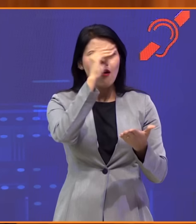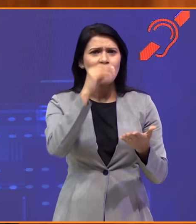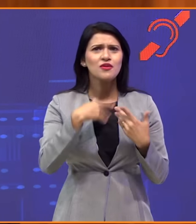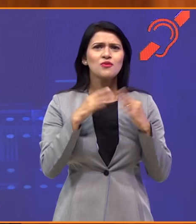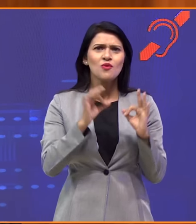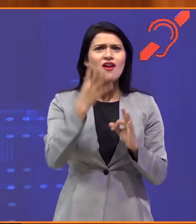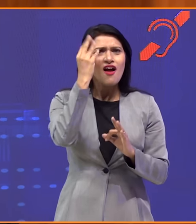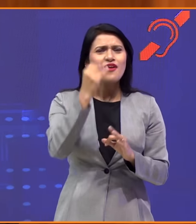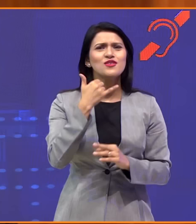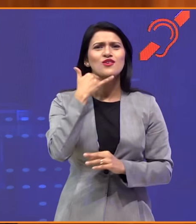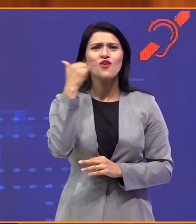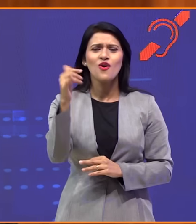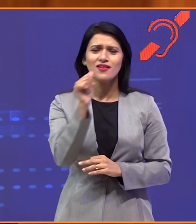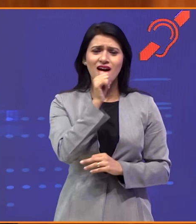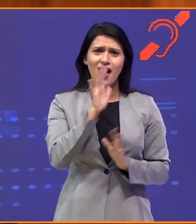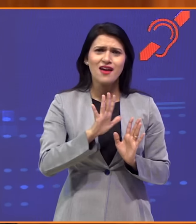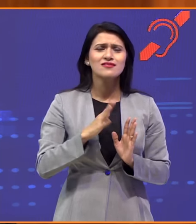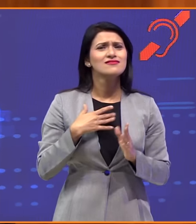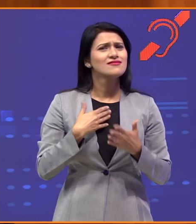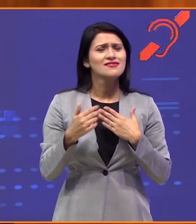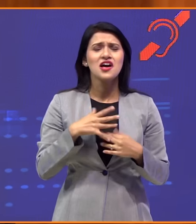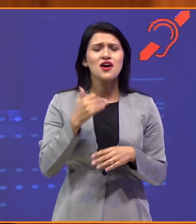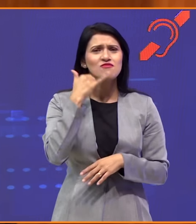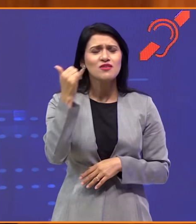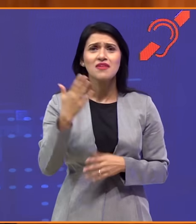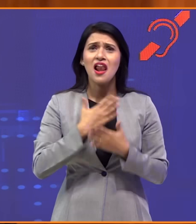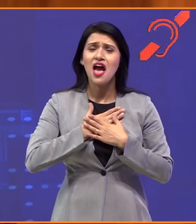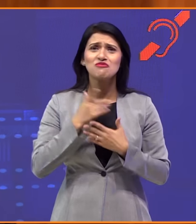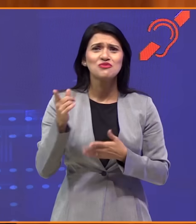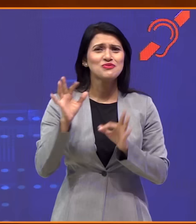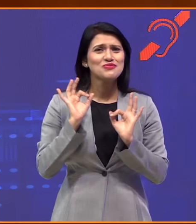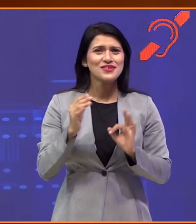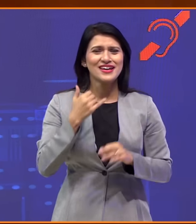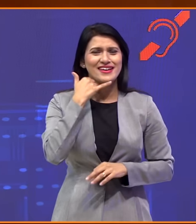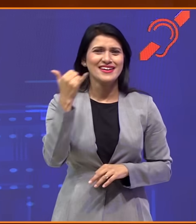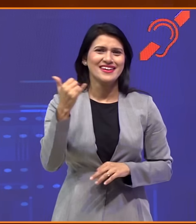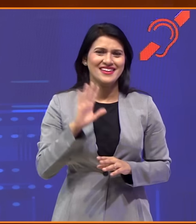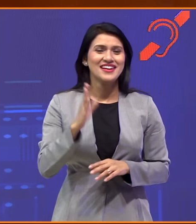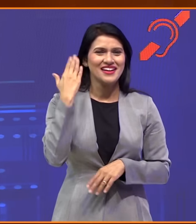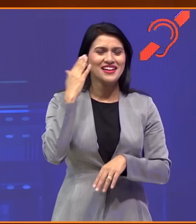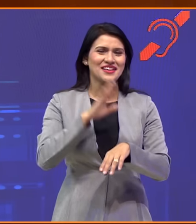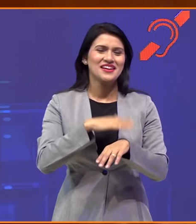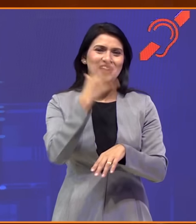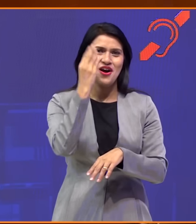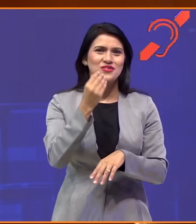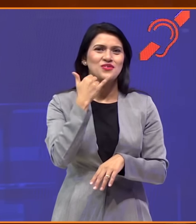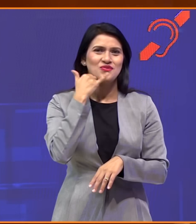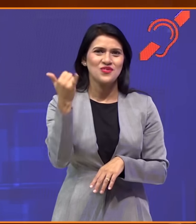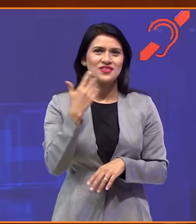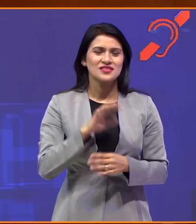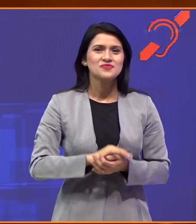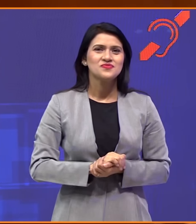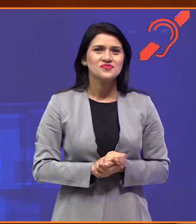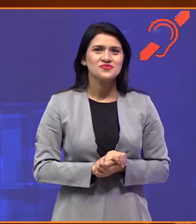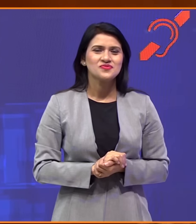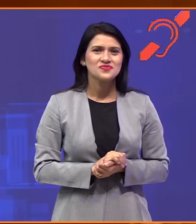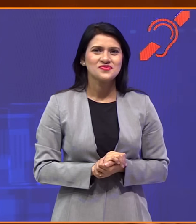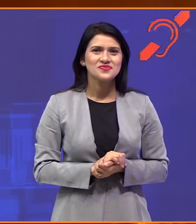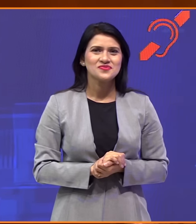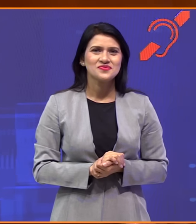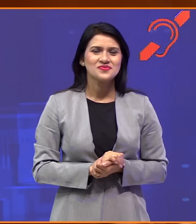को फोन कर देता था उस नशे में अपना प्यार जताने के लिए एक बार फोन किया मैंने उनको क्योंकि एक सीन किया था तो